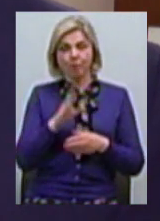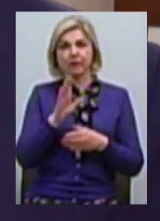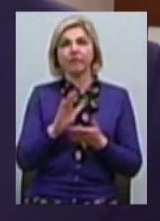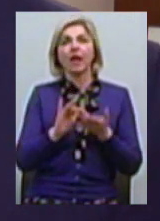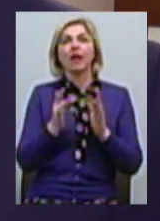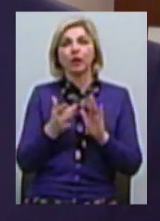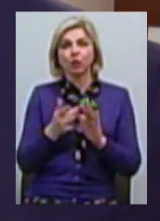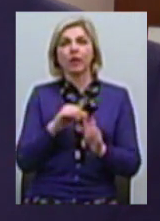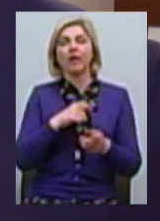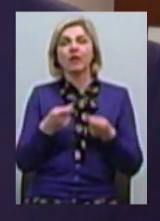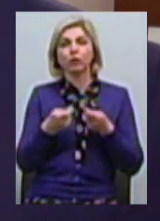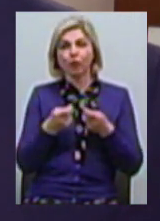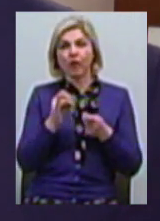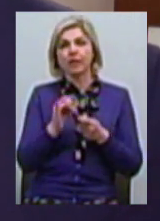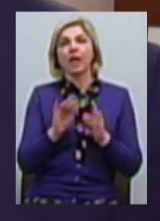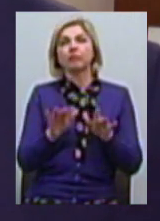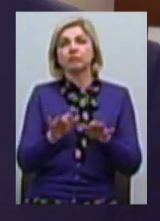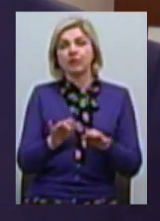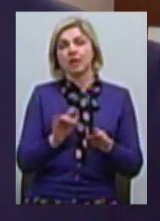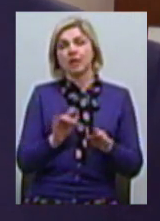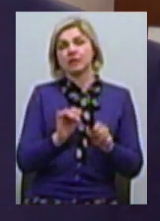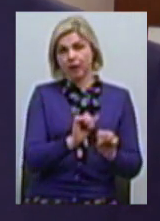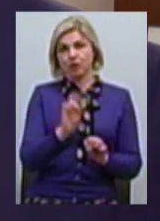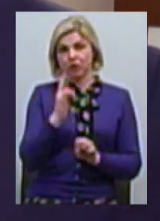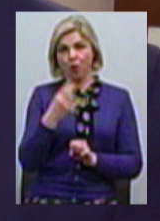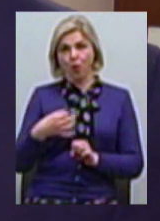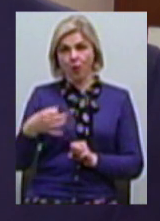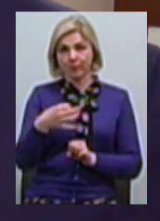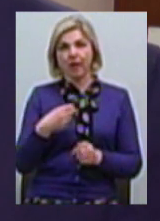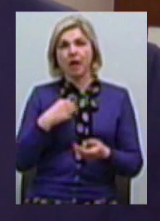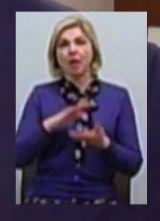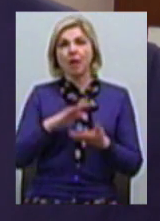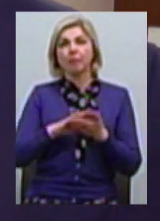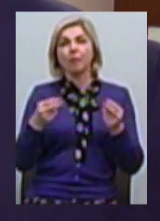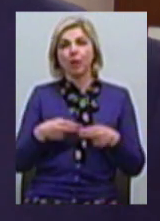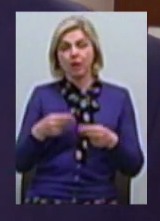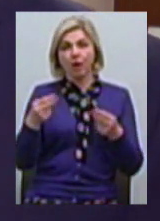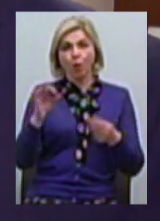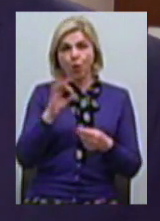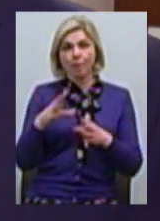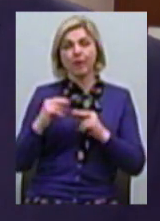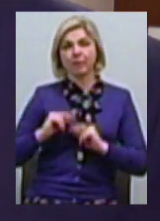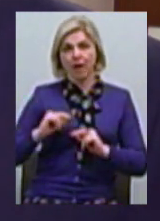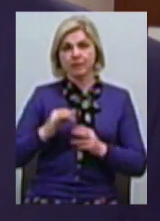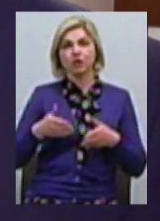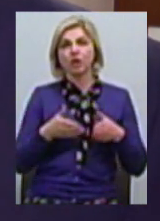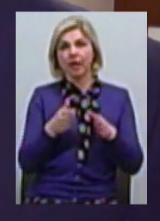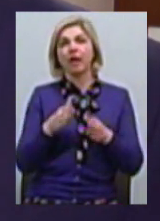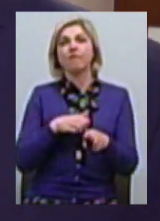та кіберзахисту в Миколаївській області. З цією метою ми підписали меморандум про співпрацю та шляхи